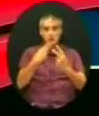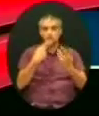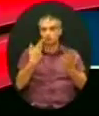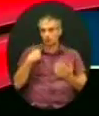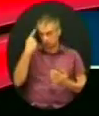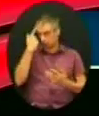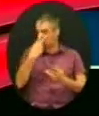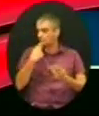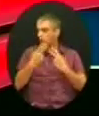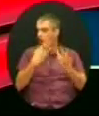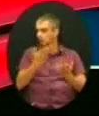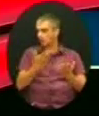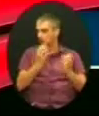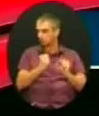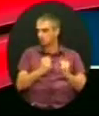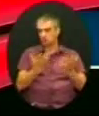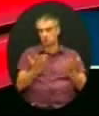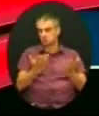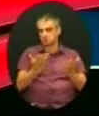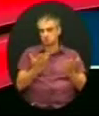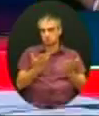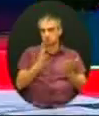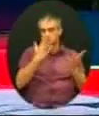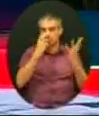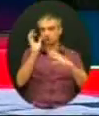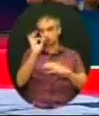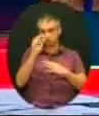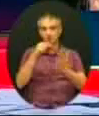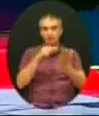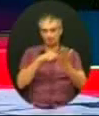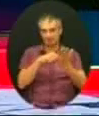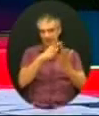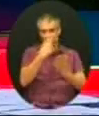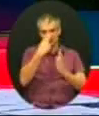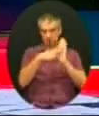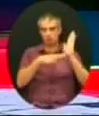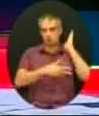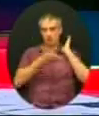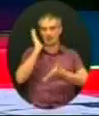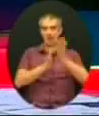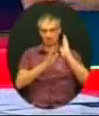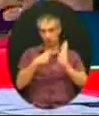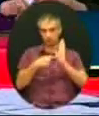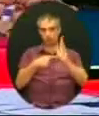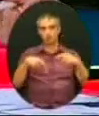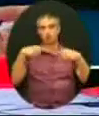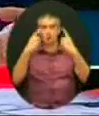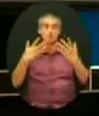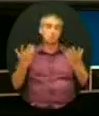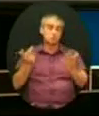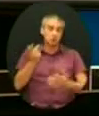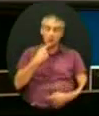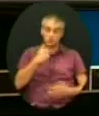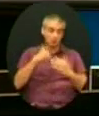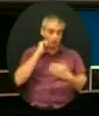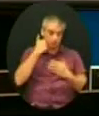משערת שהתוצאות בטח הגיעו לממדים של 90%, בין השאר גם בגלל התמונות האלה ששודרו במהלך היום. והיה אומר